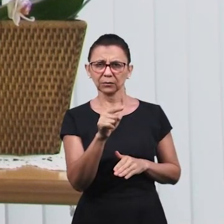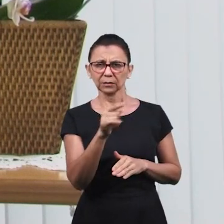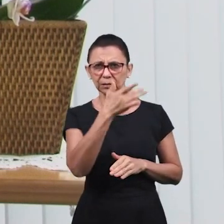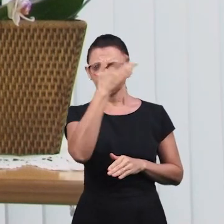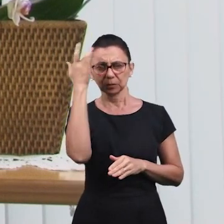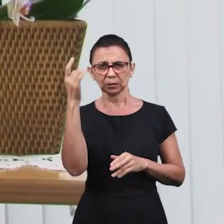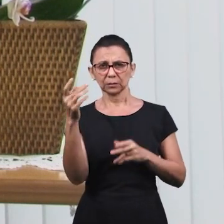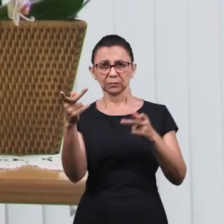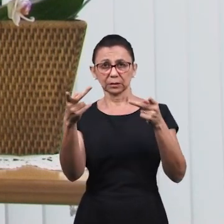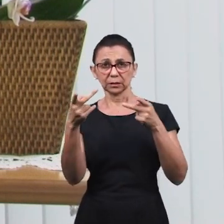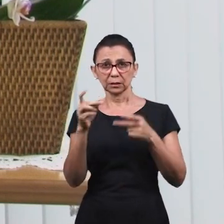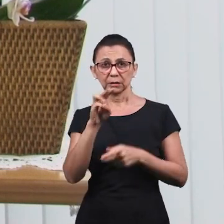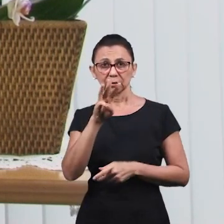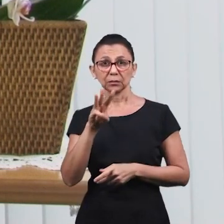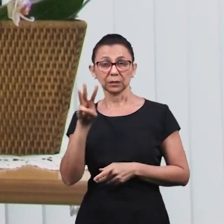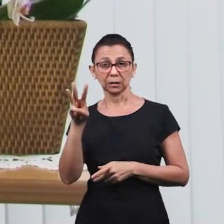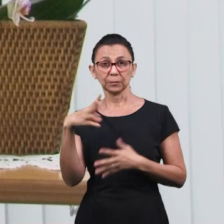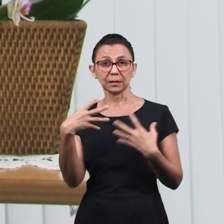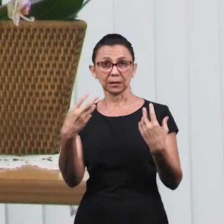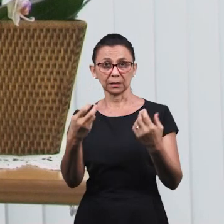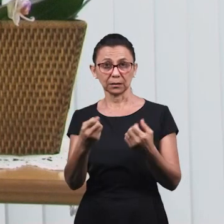notifications.